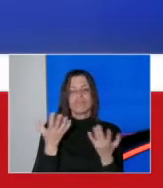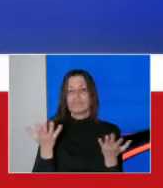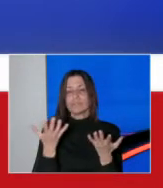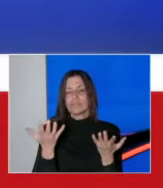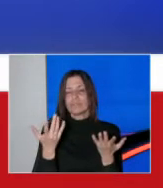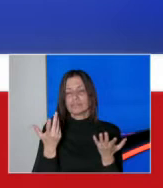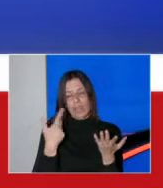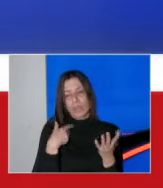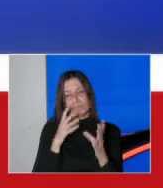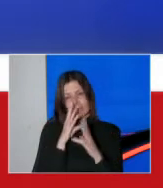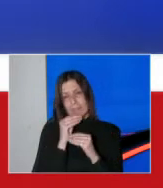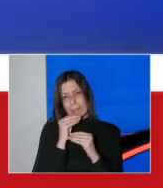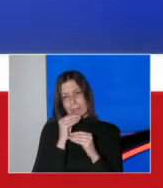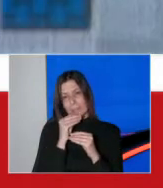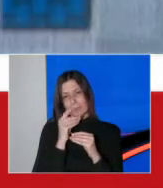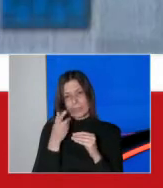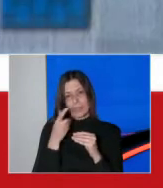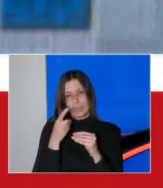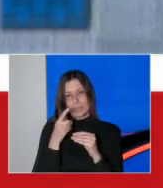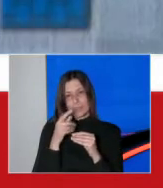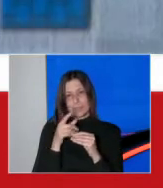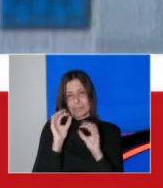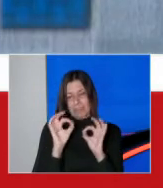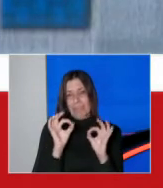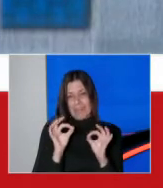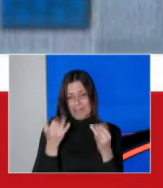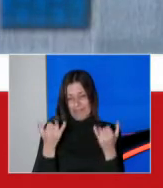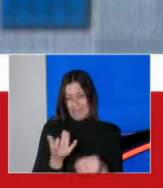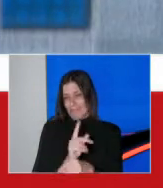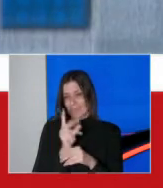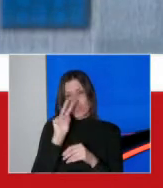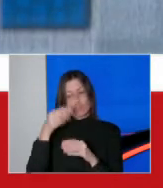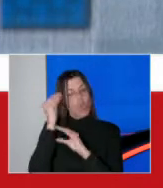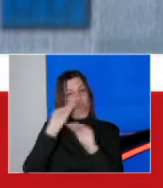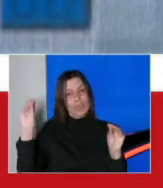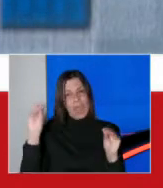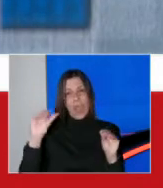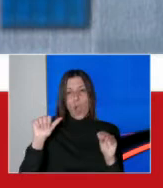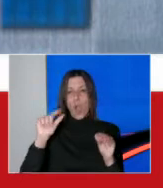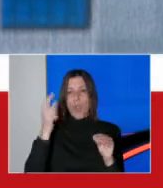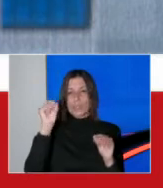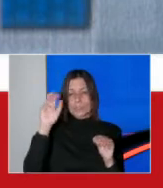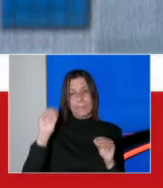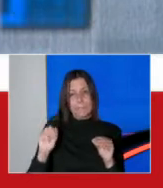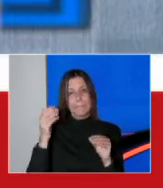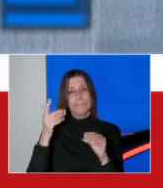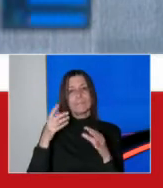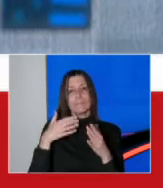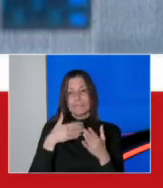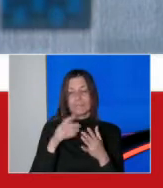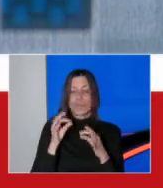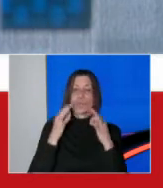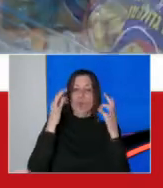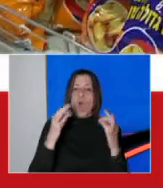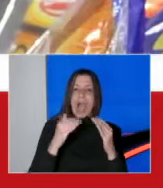כן. בעודנו מדברים, מה שנקרא, אז יוצאת ממש בשניות אלו הודעה שאוסם, הנה, כנראה הלחץ עשה את שלו, אוסם דוחה את עליית